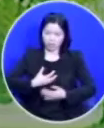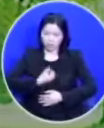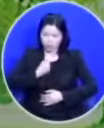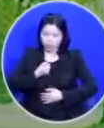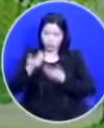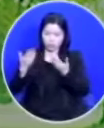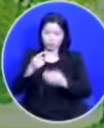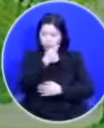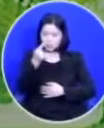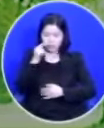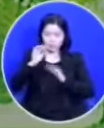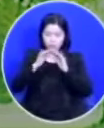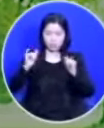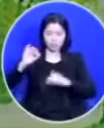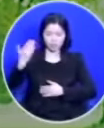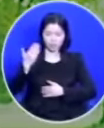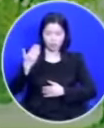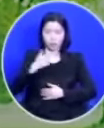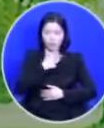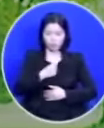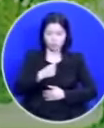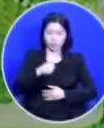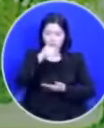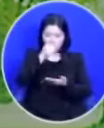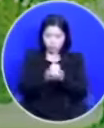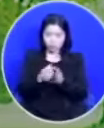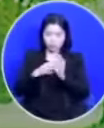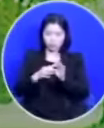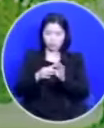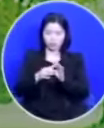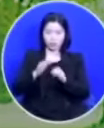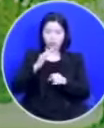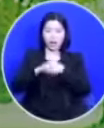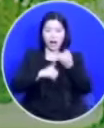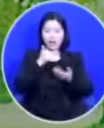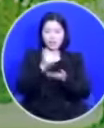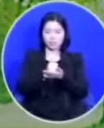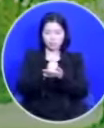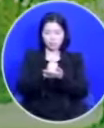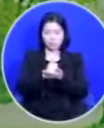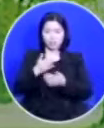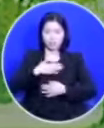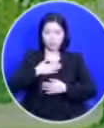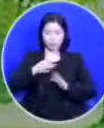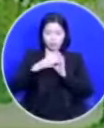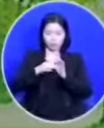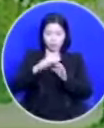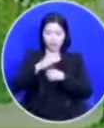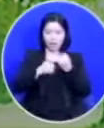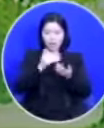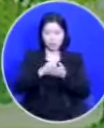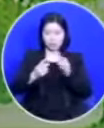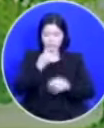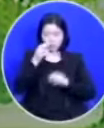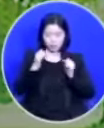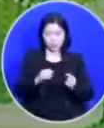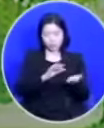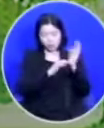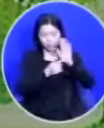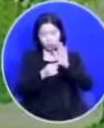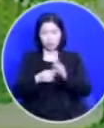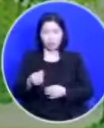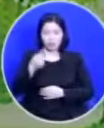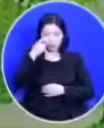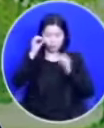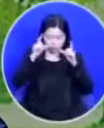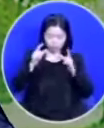원합니다 제어 를 통해서 하나님의 살아계심을 드러내 시 없었어 주님 바라보는 눈을 분배 히어로 주시옵소서 써